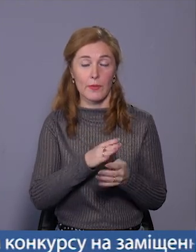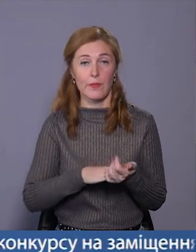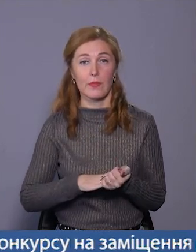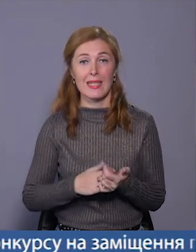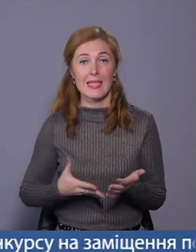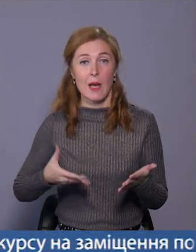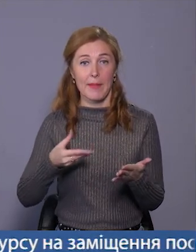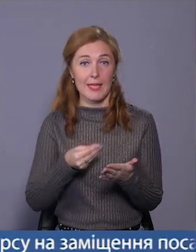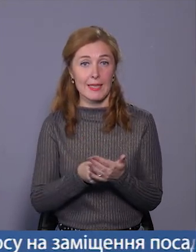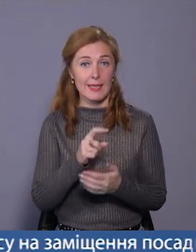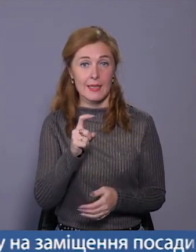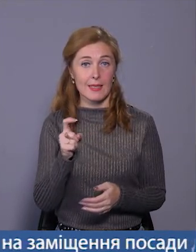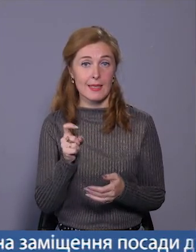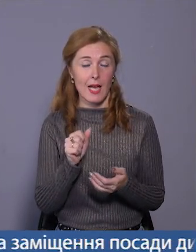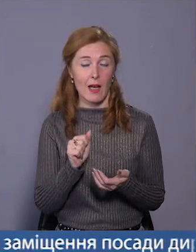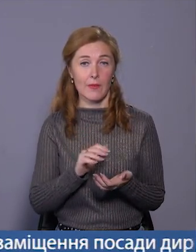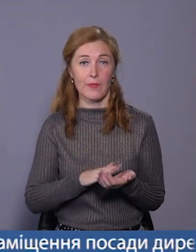заплатити за